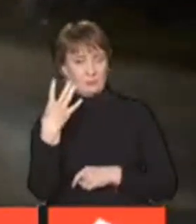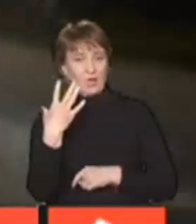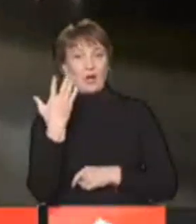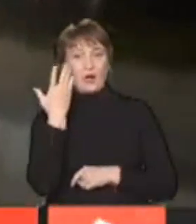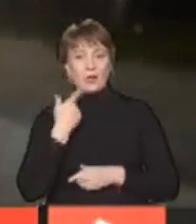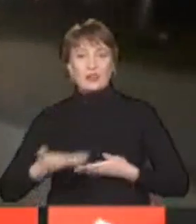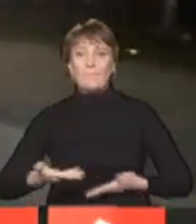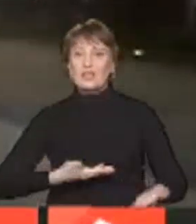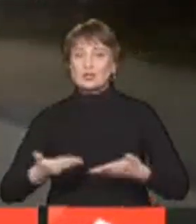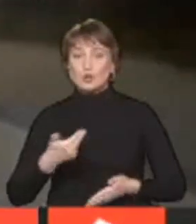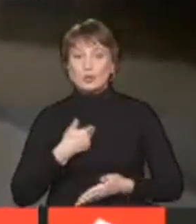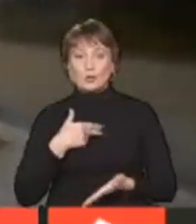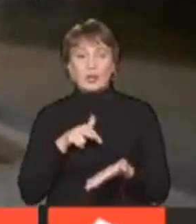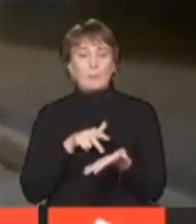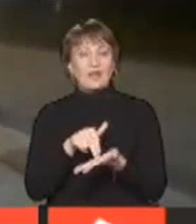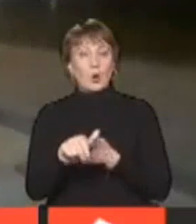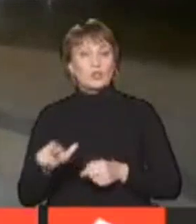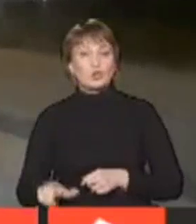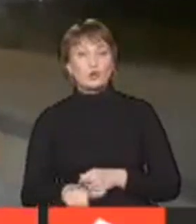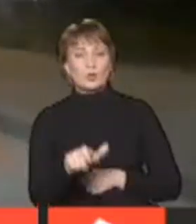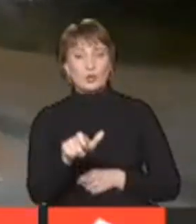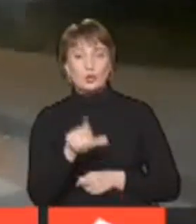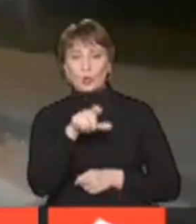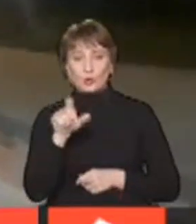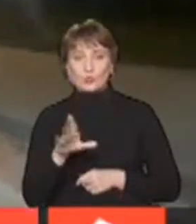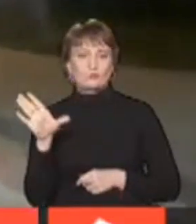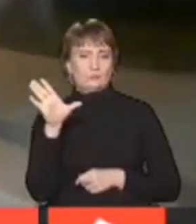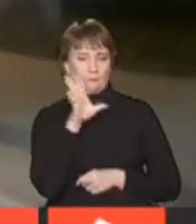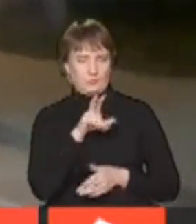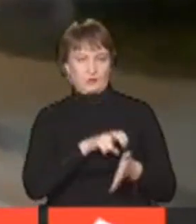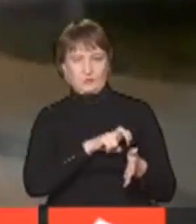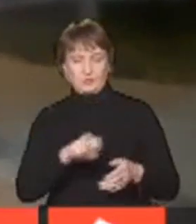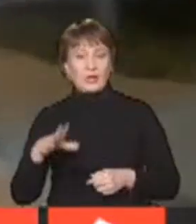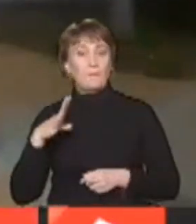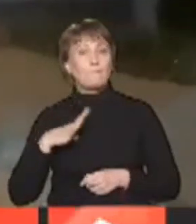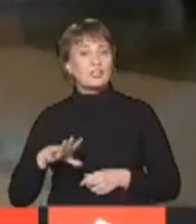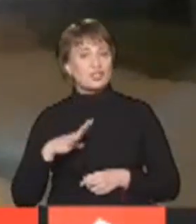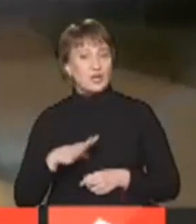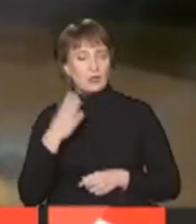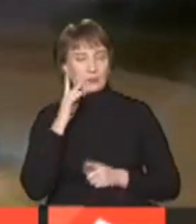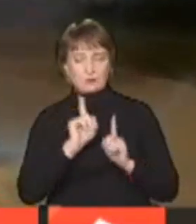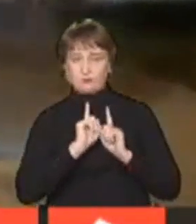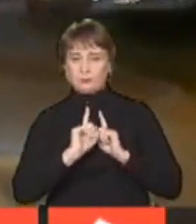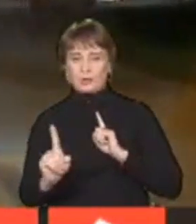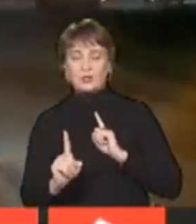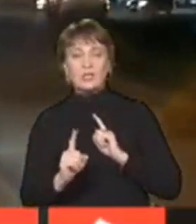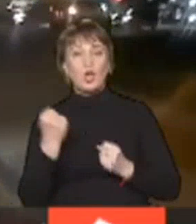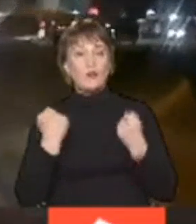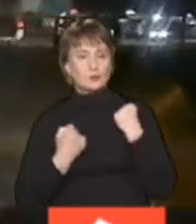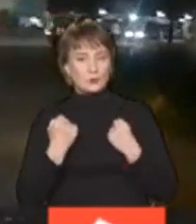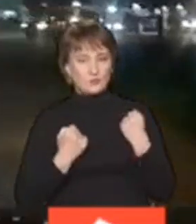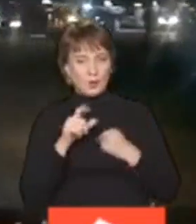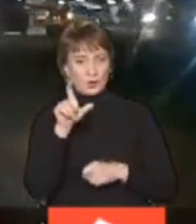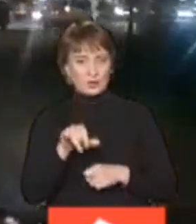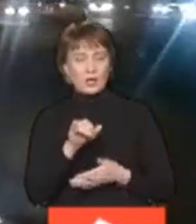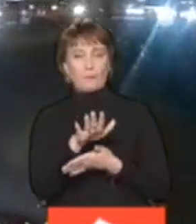коли пішоходи хотіли переходити дорогу. Люди встигли зреагувати і почекали, поки автівка пролетить. І згодом водій продовжив